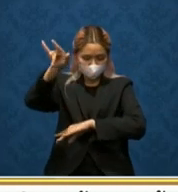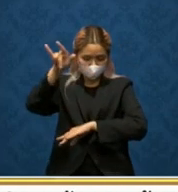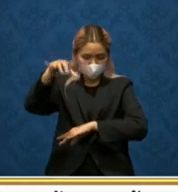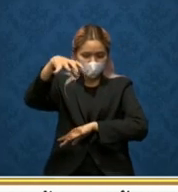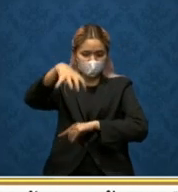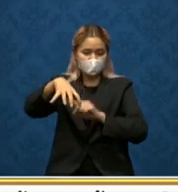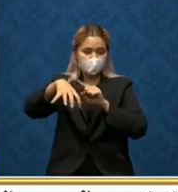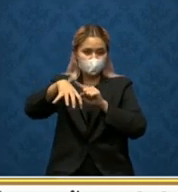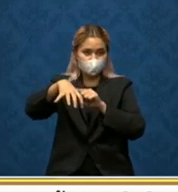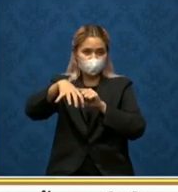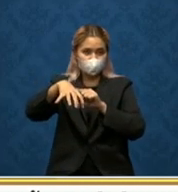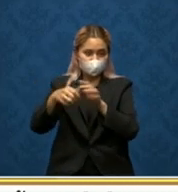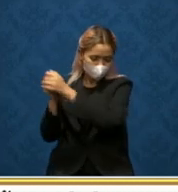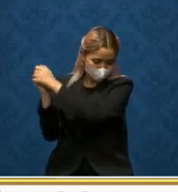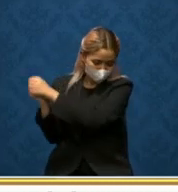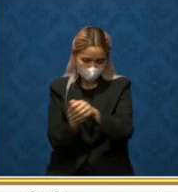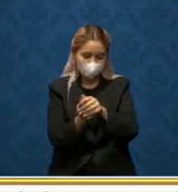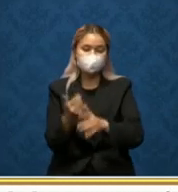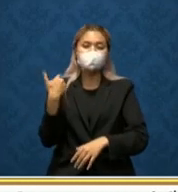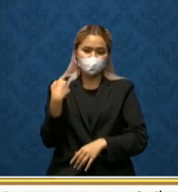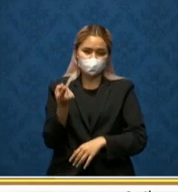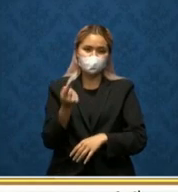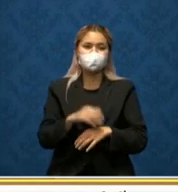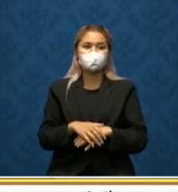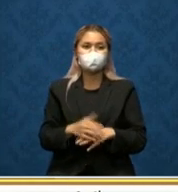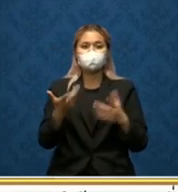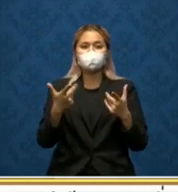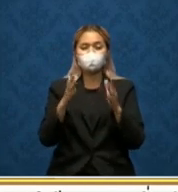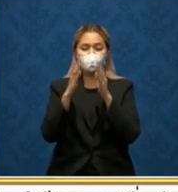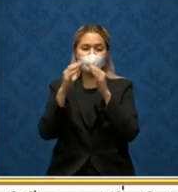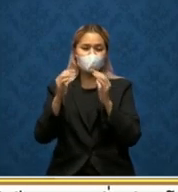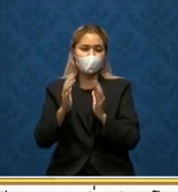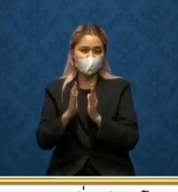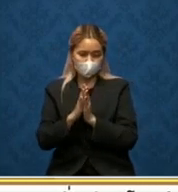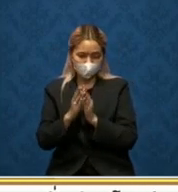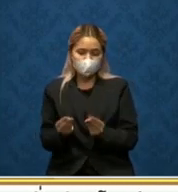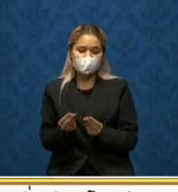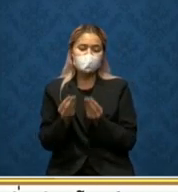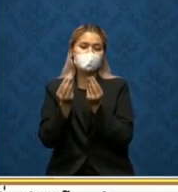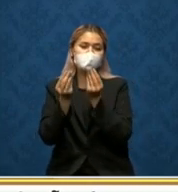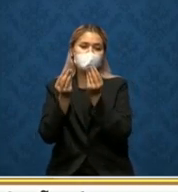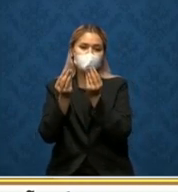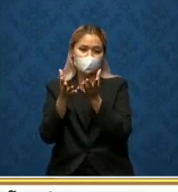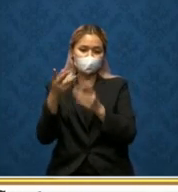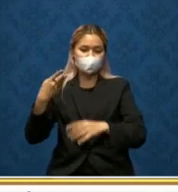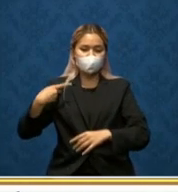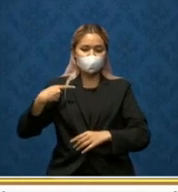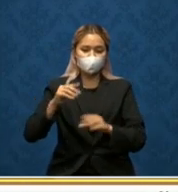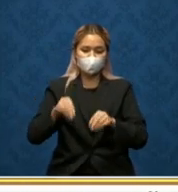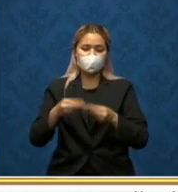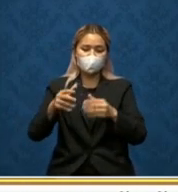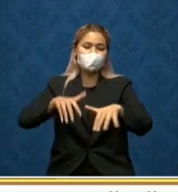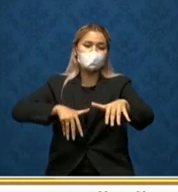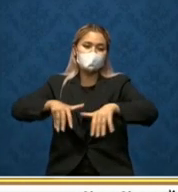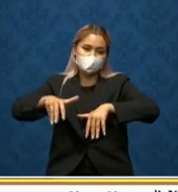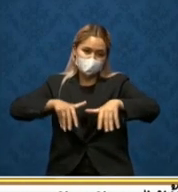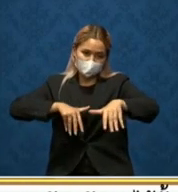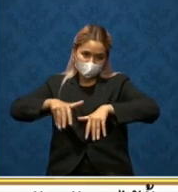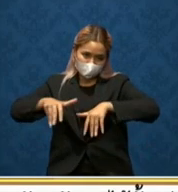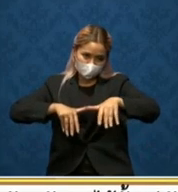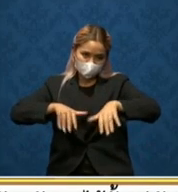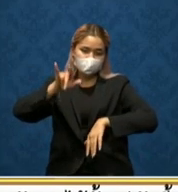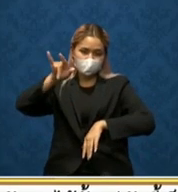นี่ใครจะรู้เรื่องวัดดอนเมืองเนี่ยเขายกที่ธรณีสงฆให้เพื่อเป็นประโยชน์กับประชาชนเป็นประโยชน์กับเอ่อสนาม